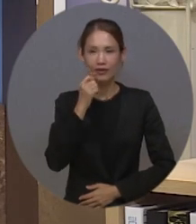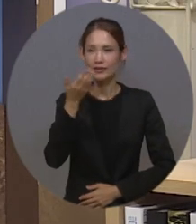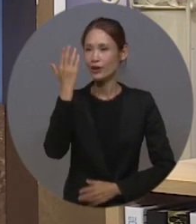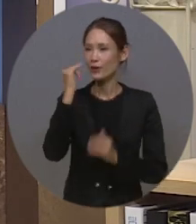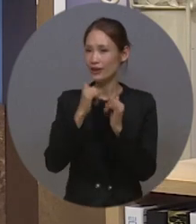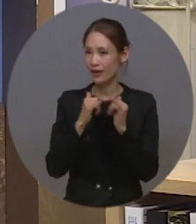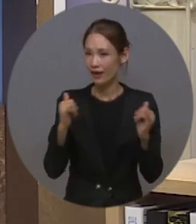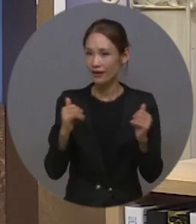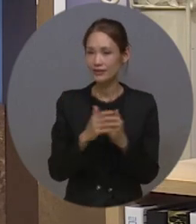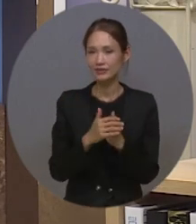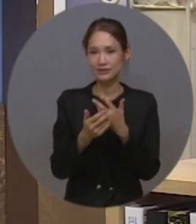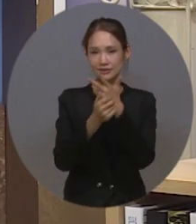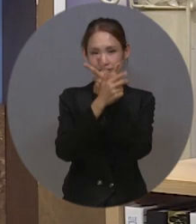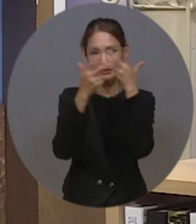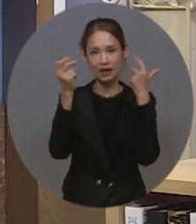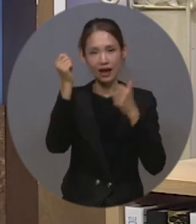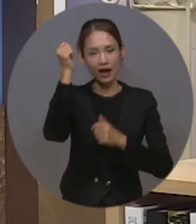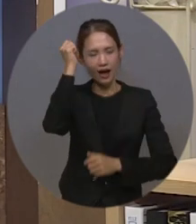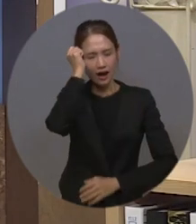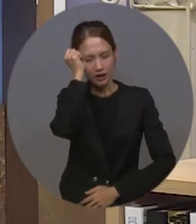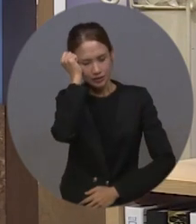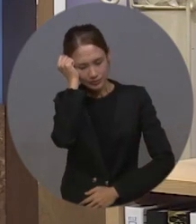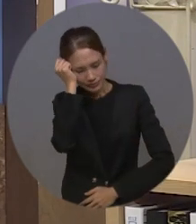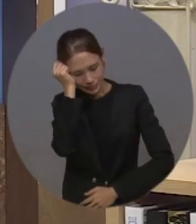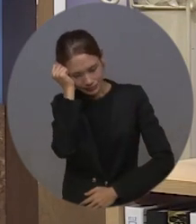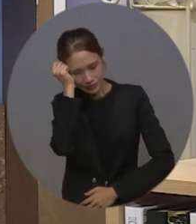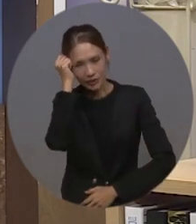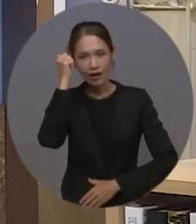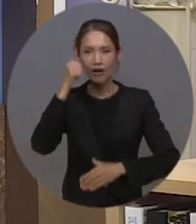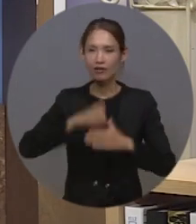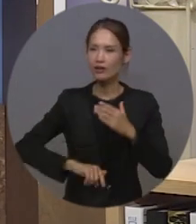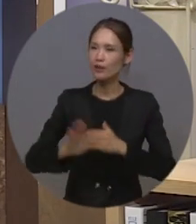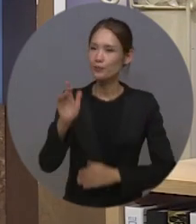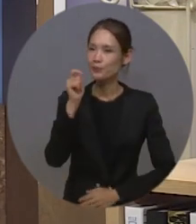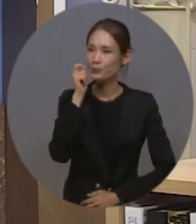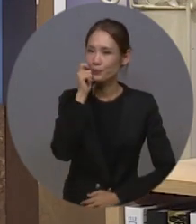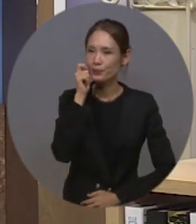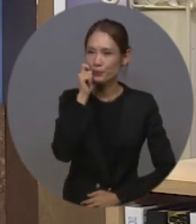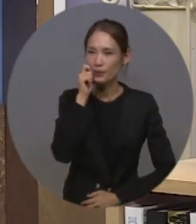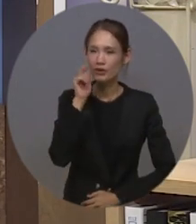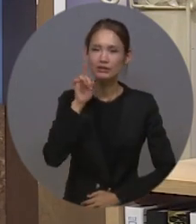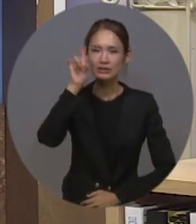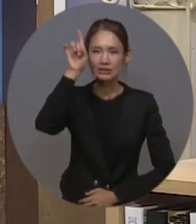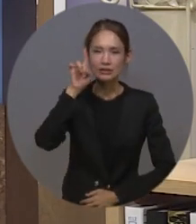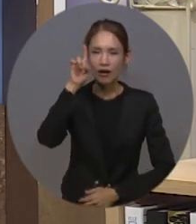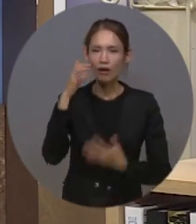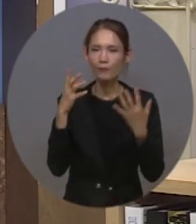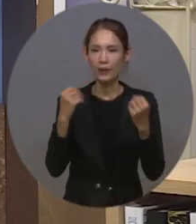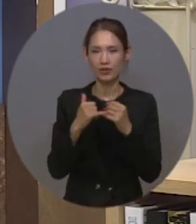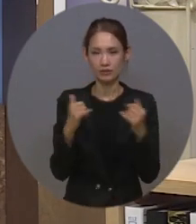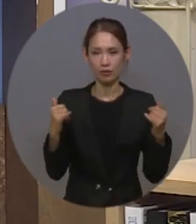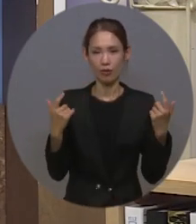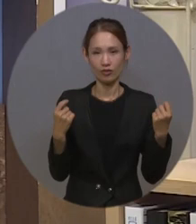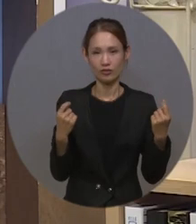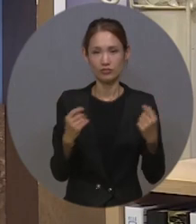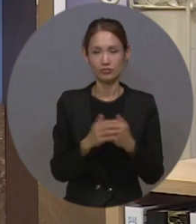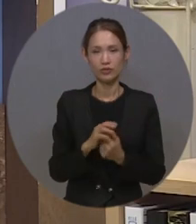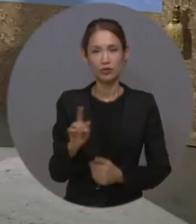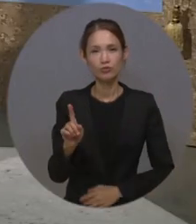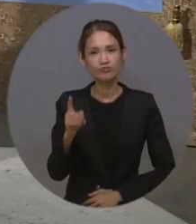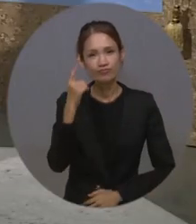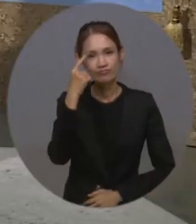현대인들이 잠을 좀 깊게 자지 못한다거나 네. 이런 부분 때문에 스트레스를 받는 분들이 좀 많으실 것 같은데